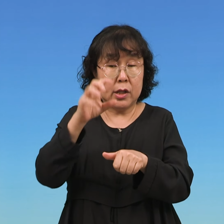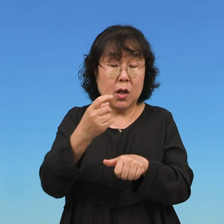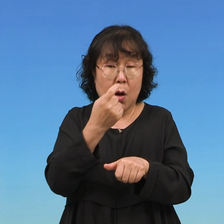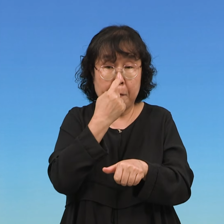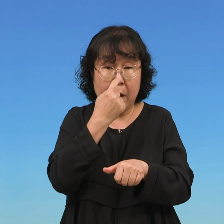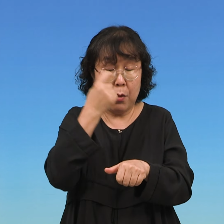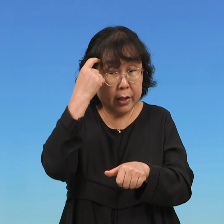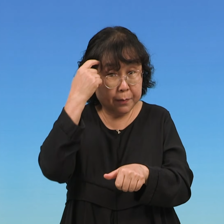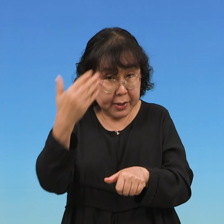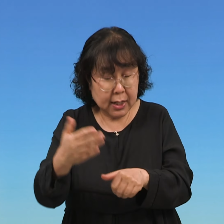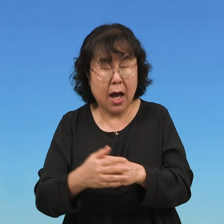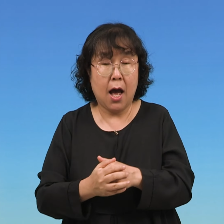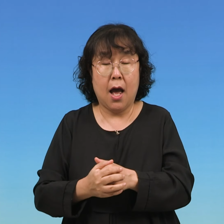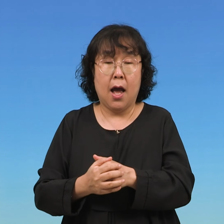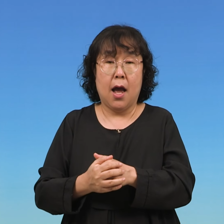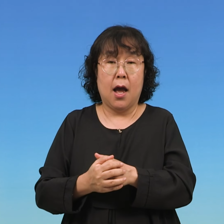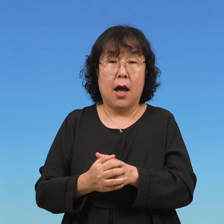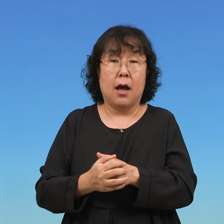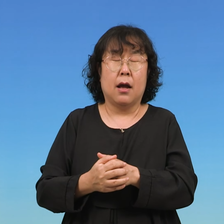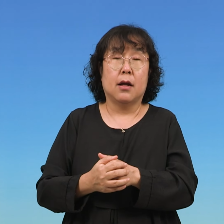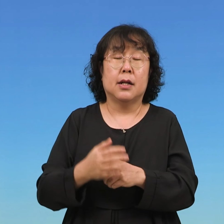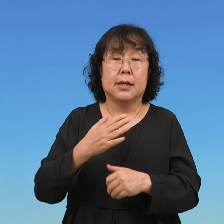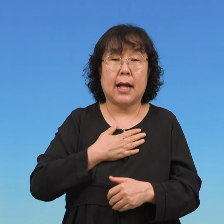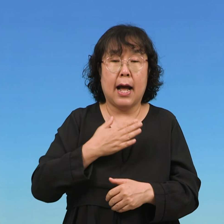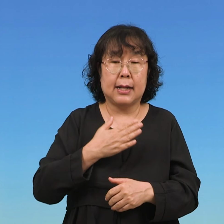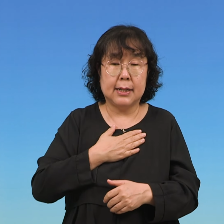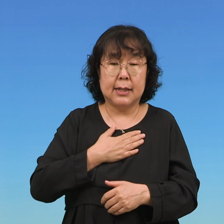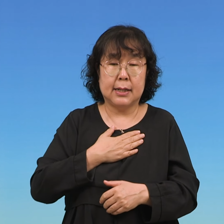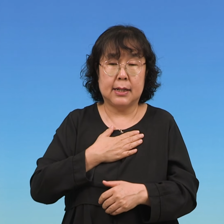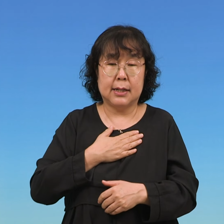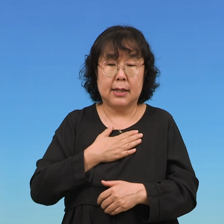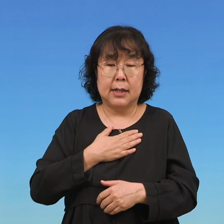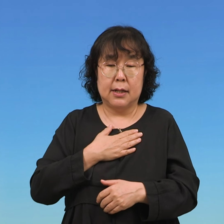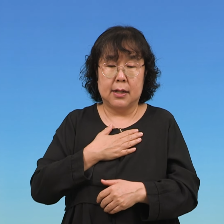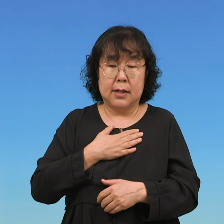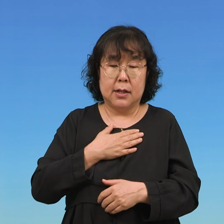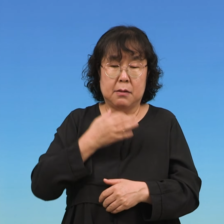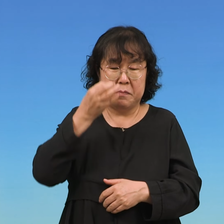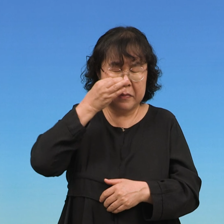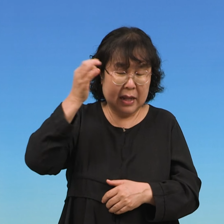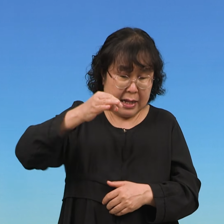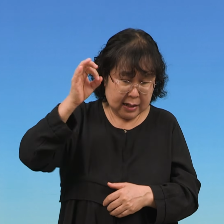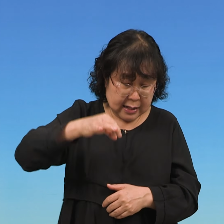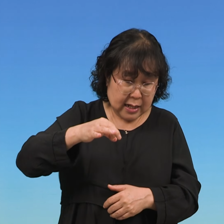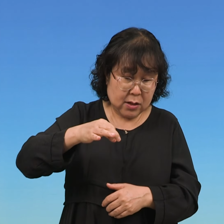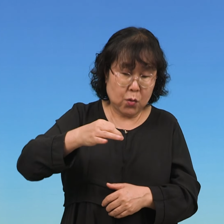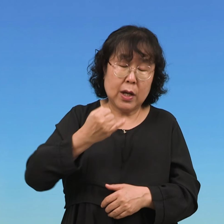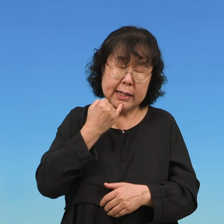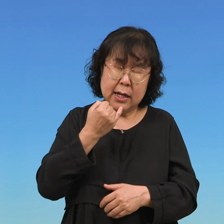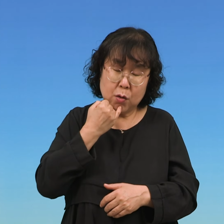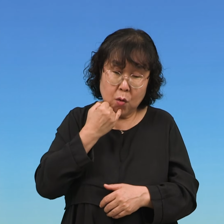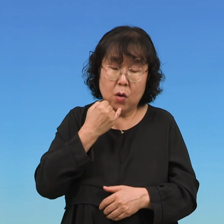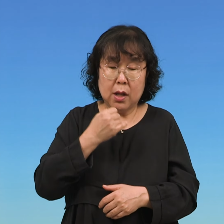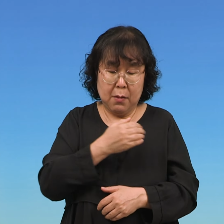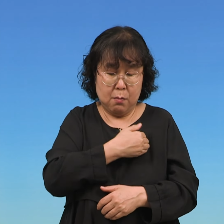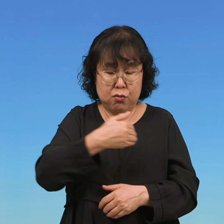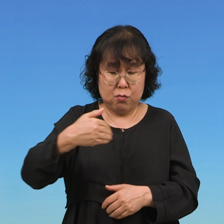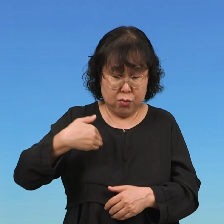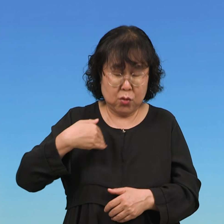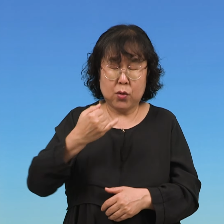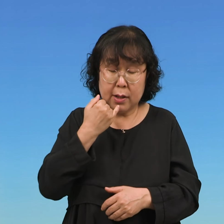어느 학교에서 배웠나 교재는 뭐였나 그게 12절에 나와요 나는 비천에 처할 줄도 알고 풍부해처 할 줄도 알아